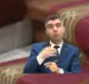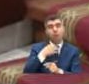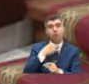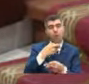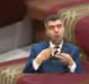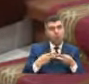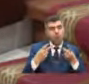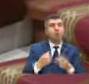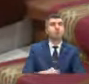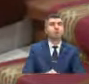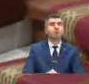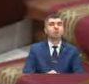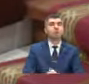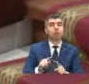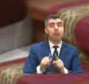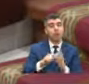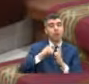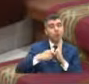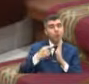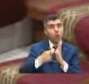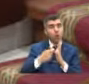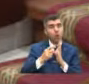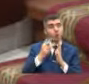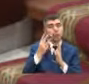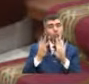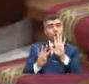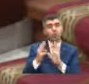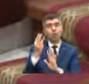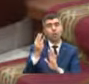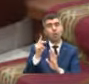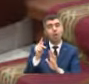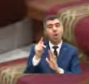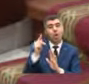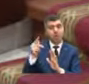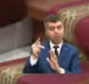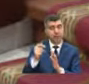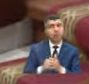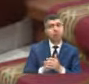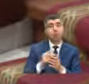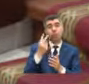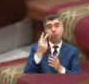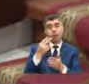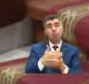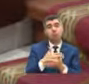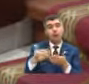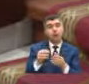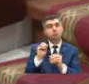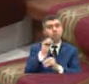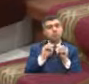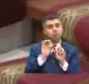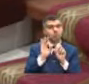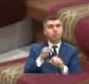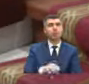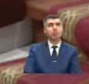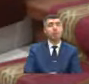كاينه مشاريع منجزه فيها 39 كيلومتر وفيها 20 جوج المليار ديال السنتيم دارت، وكاين